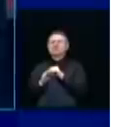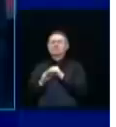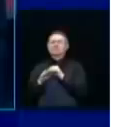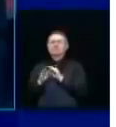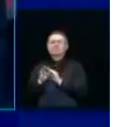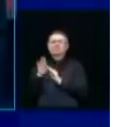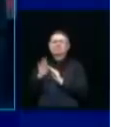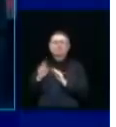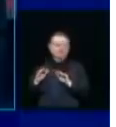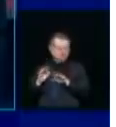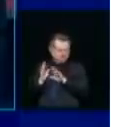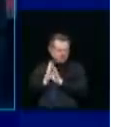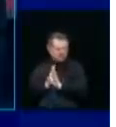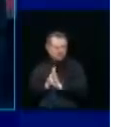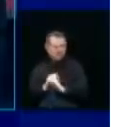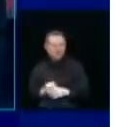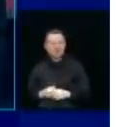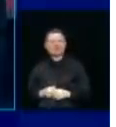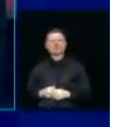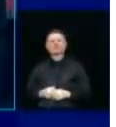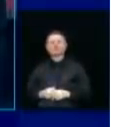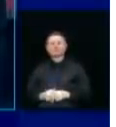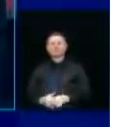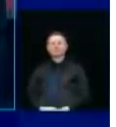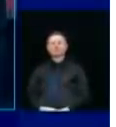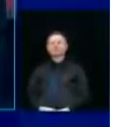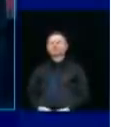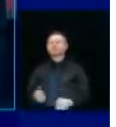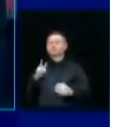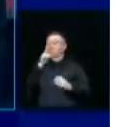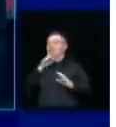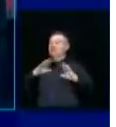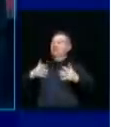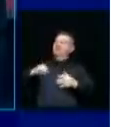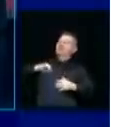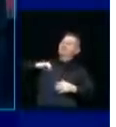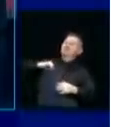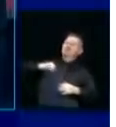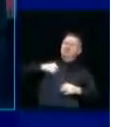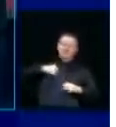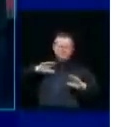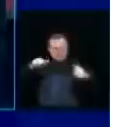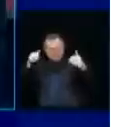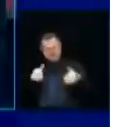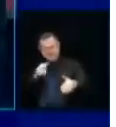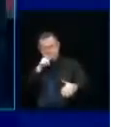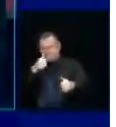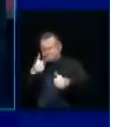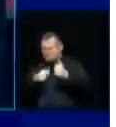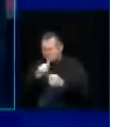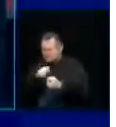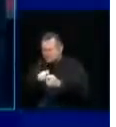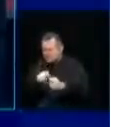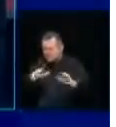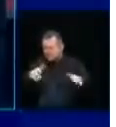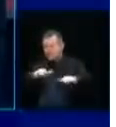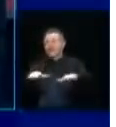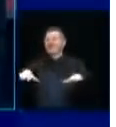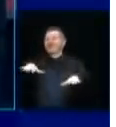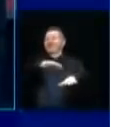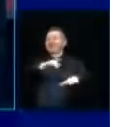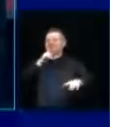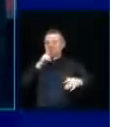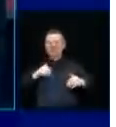Хорошо. Вот информация 29 апреля 2021. Куомо, красным шрифтом. Куомо